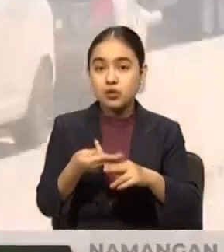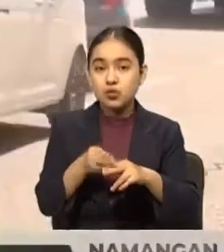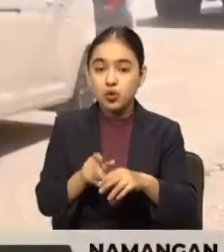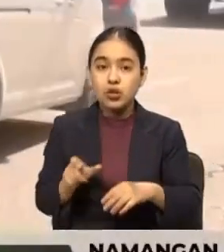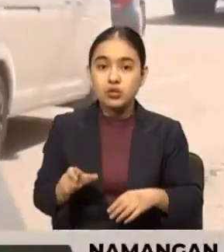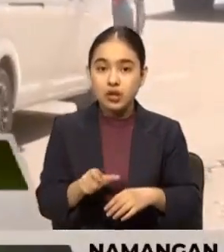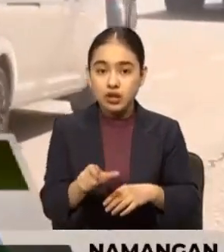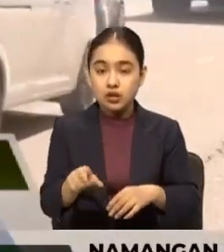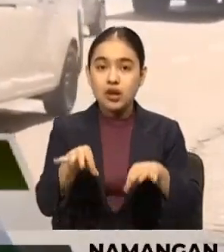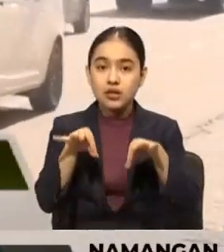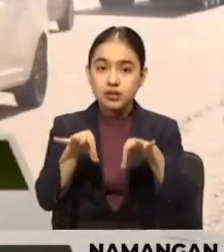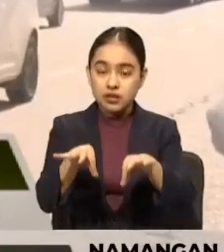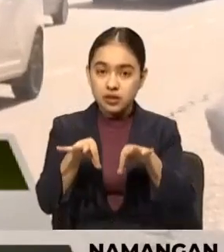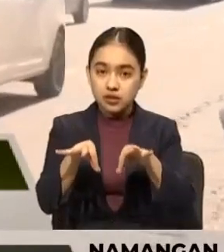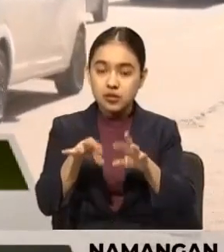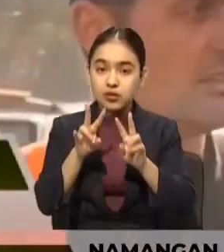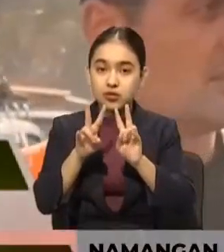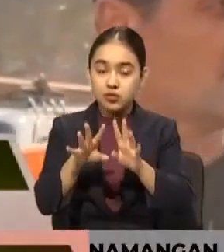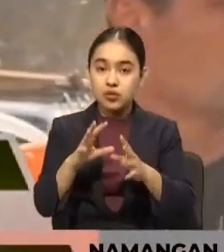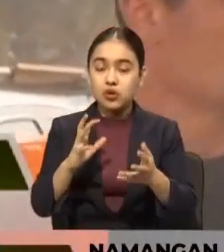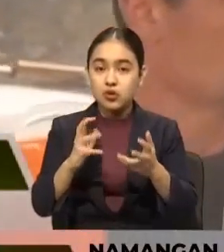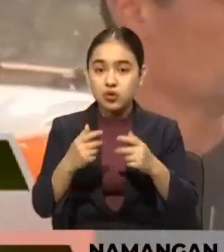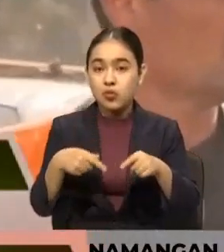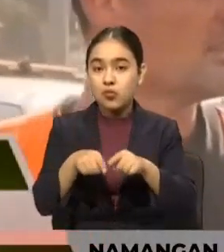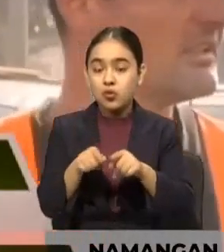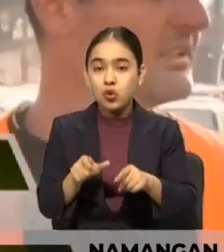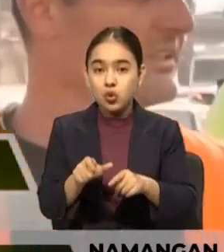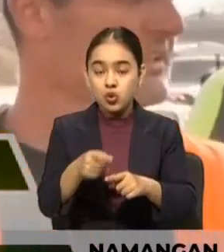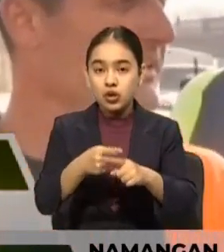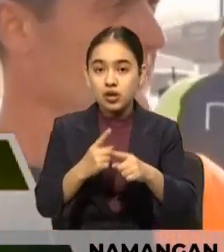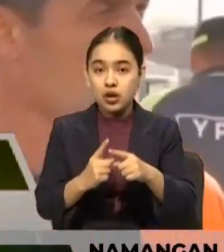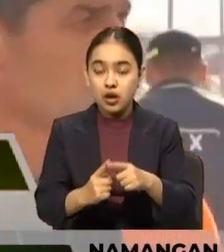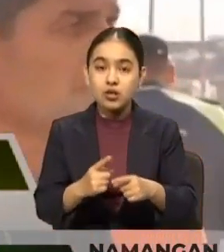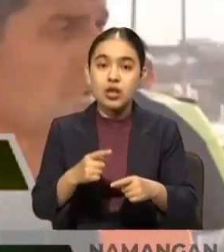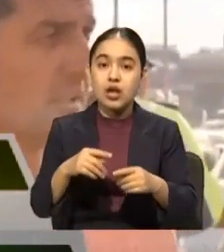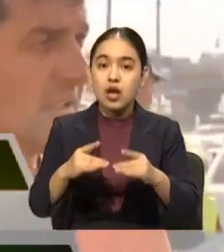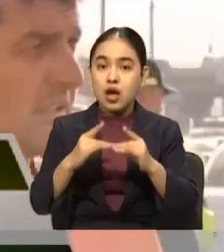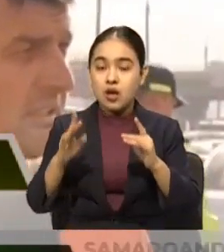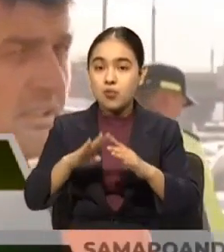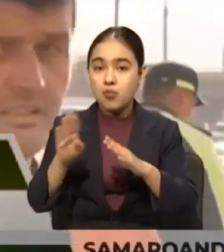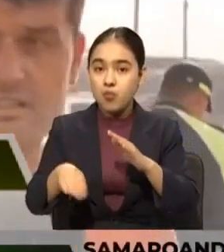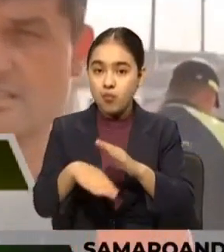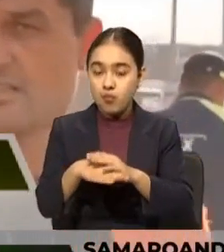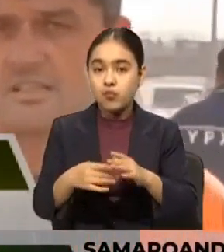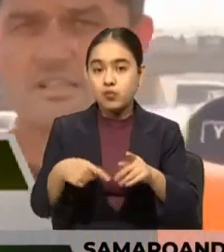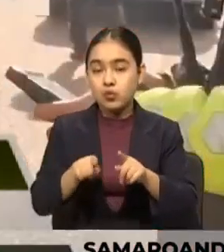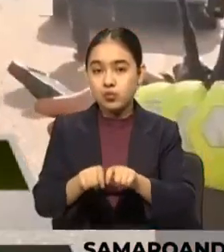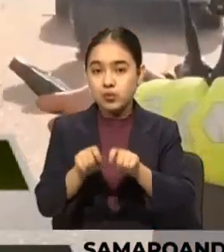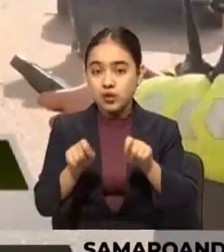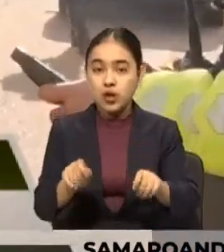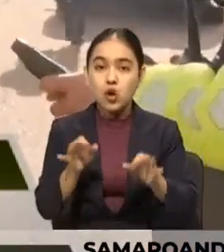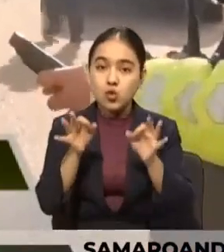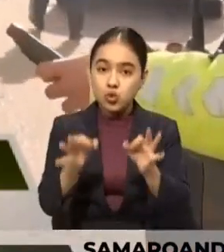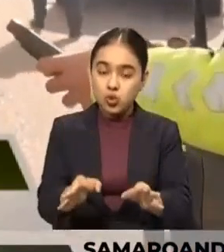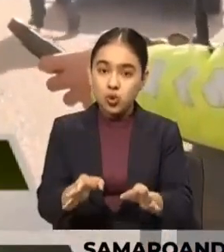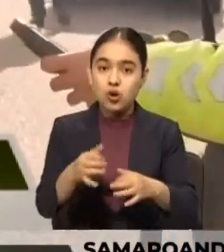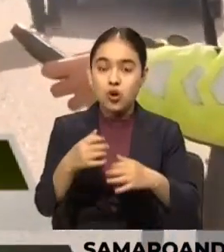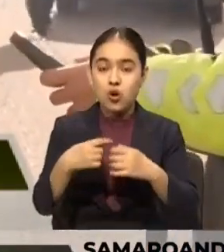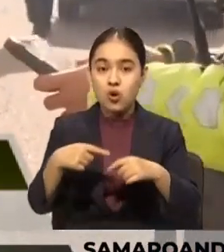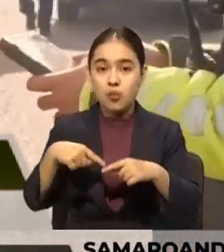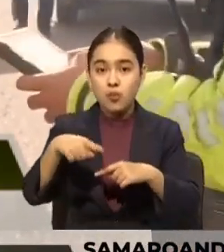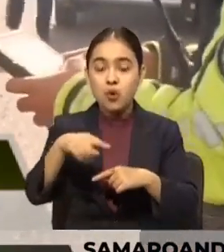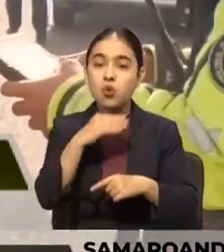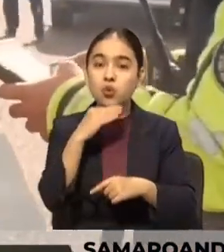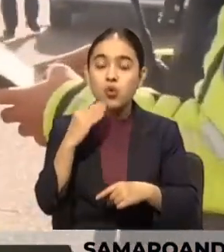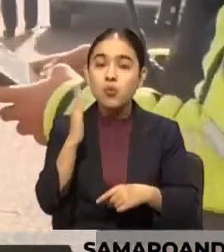yo'limizda avtomobillarning qatnovi juda ham jadal. Bunaqa yo'l qismlarida odatda yer osti va yer usti yo'llari tashkil etiladi. To'g'ri, oraliq masofa sal ko'p